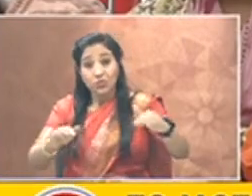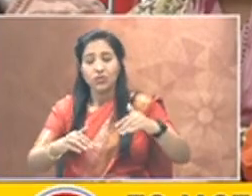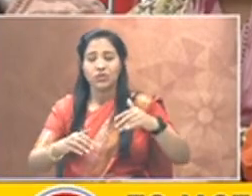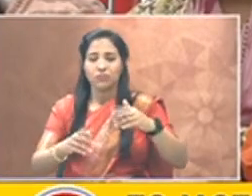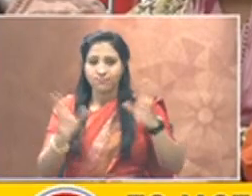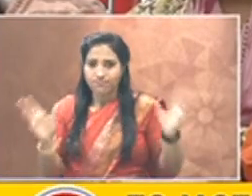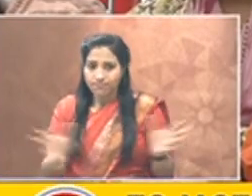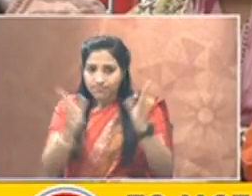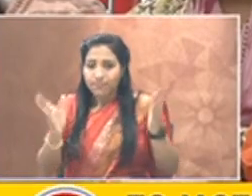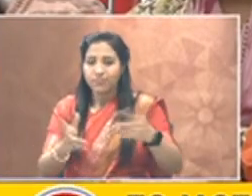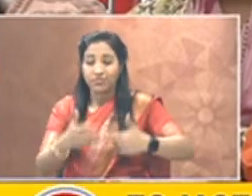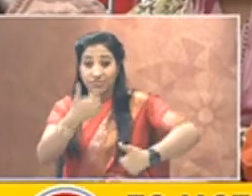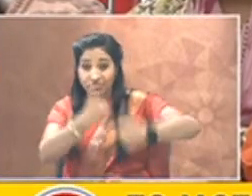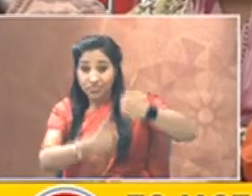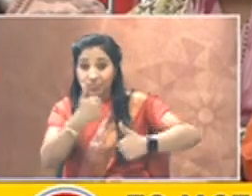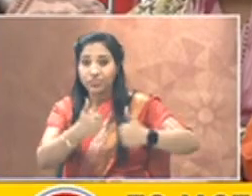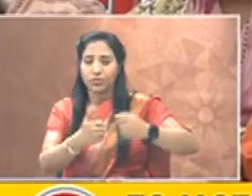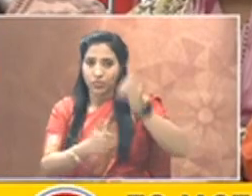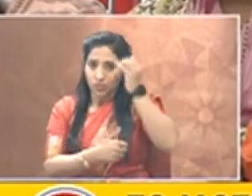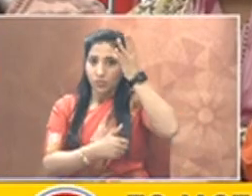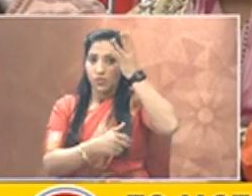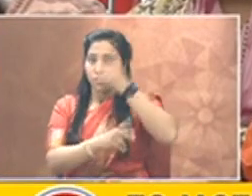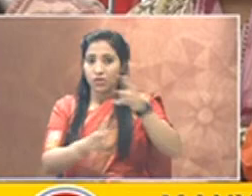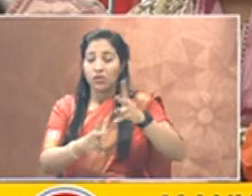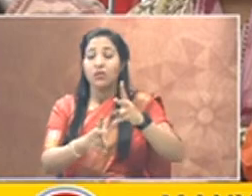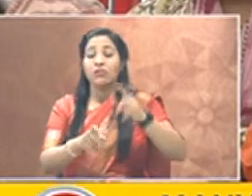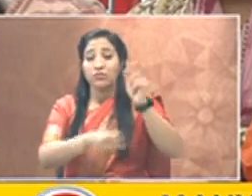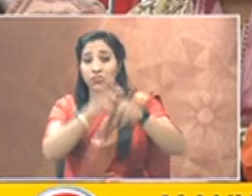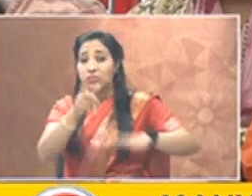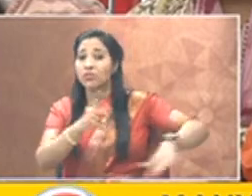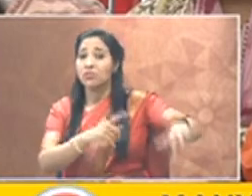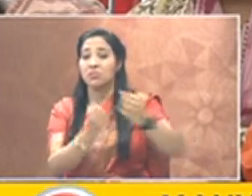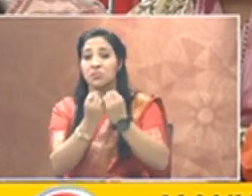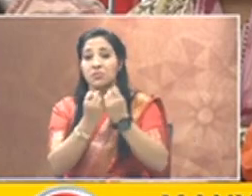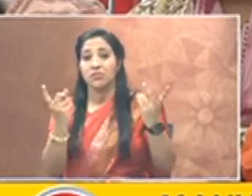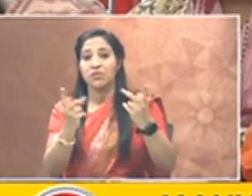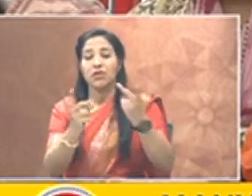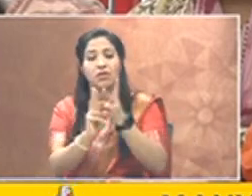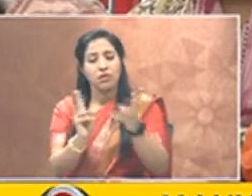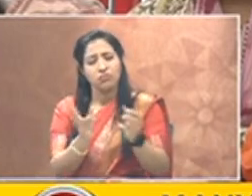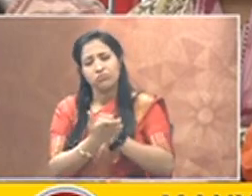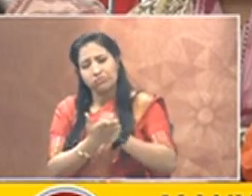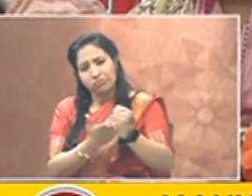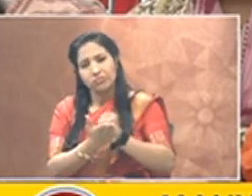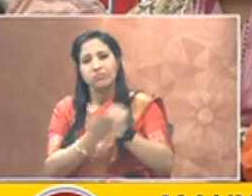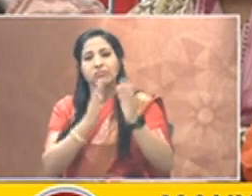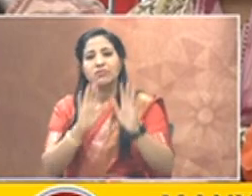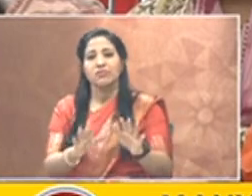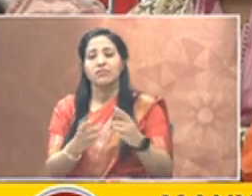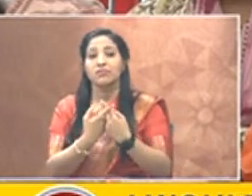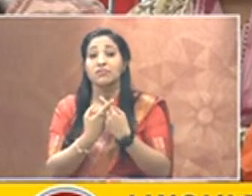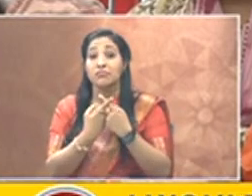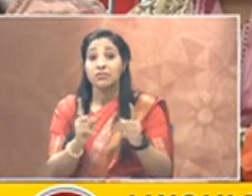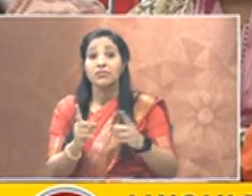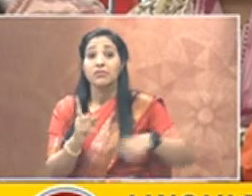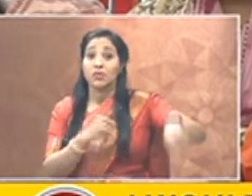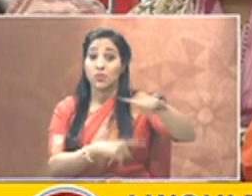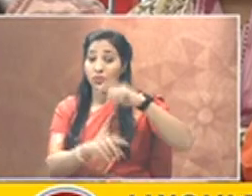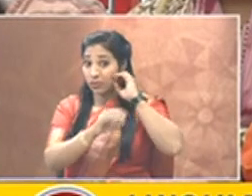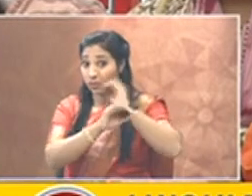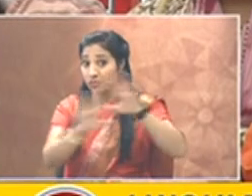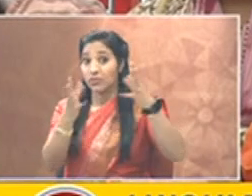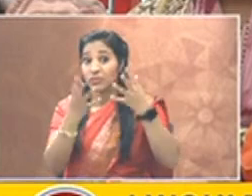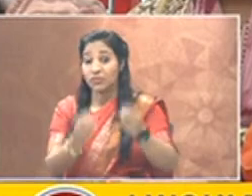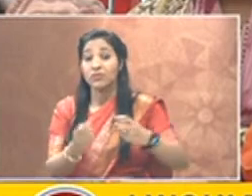तनाव के बारे में जागरूकता फैलाने के लिए बहुत से अभिनव प्रयास भी किए गए हैं। मैं आप सभी